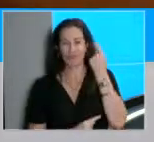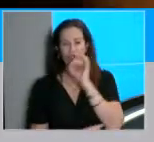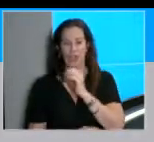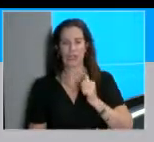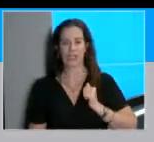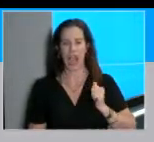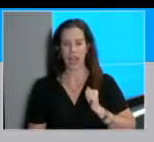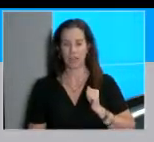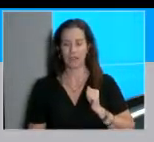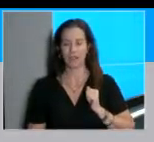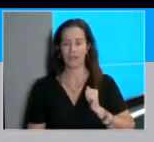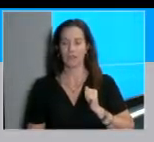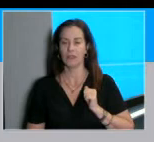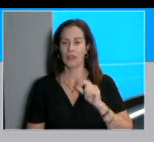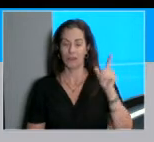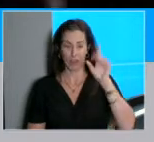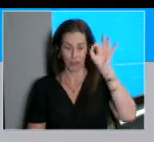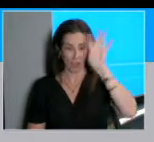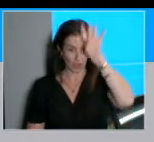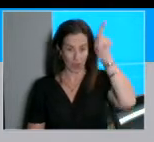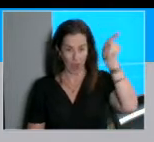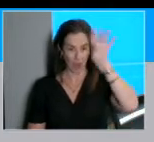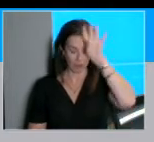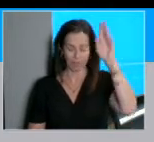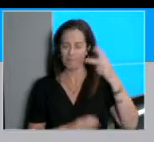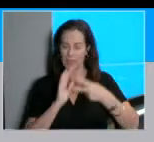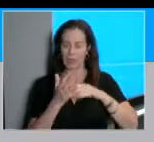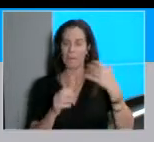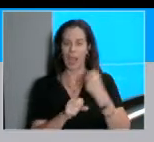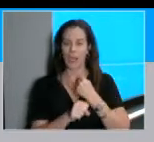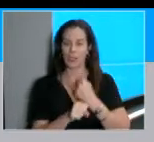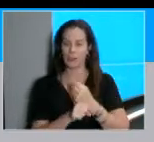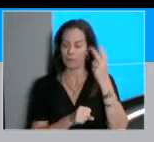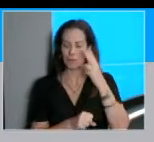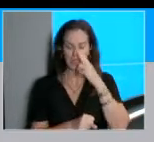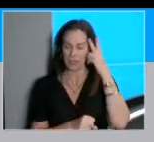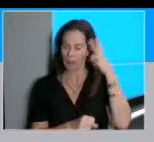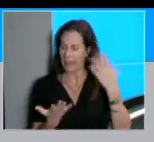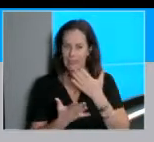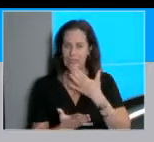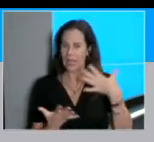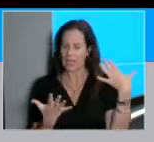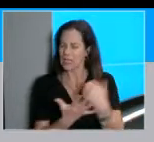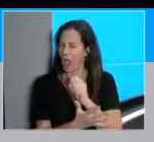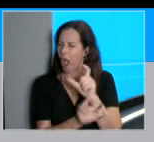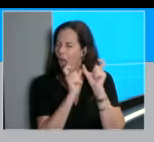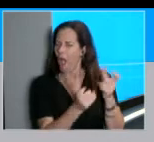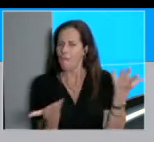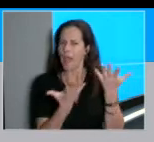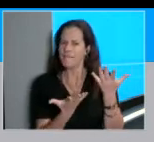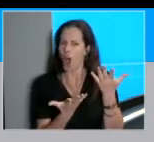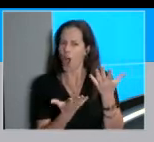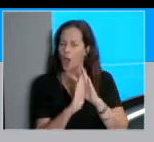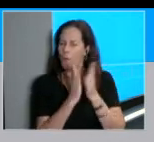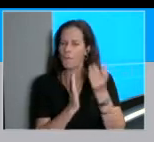צהל. אני מניח שסולימני ואנשיו היום מחשבים מסלול מחדש ומנסים להבין איך צהל יודע על